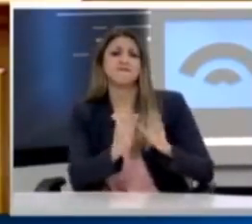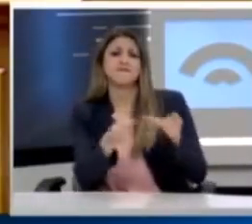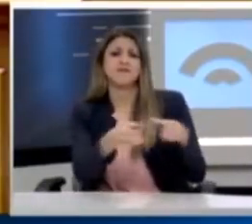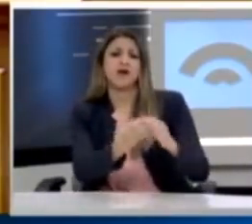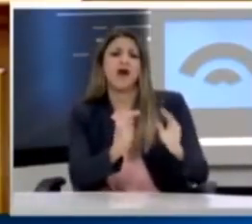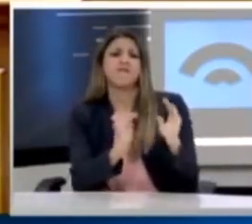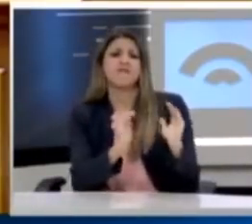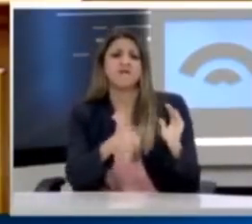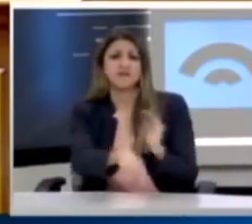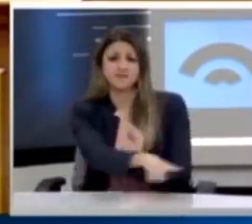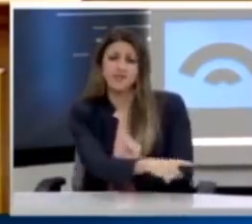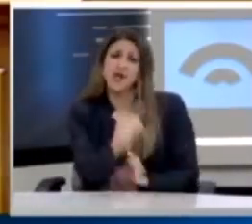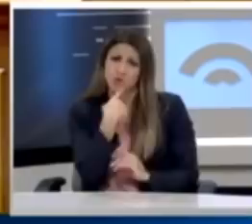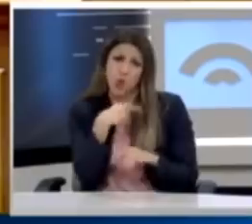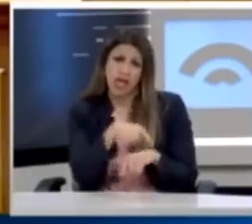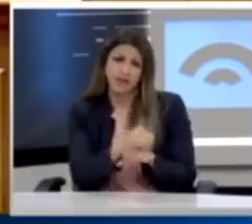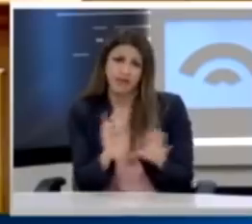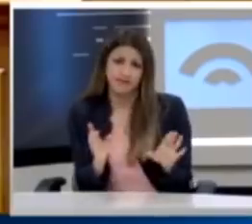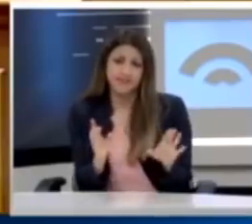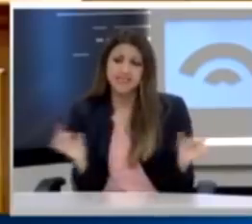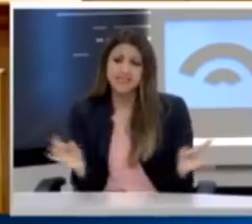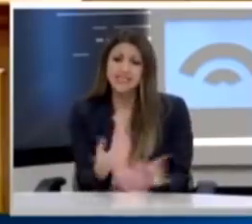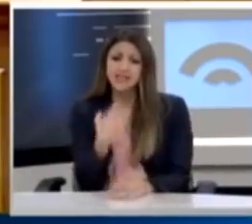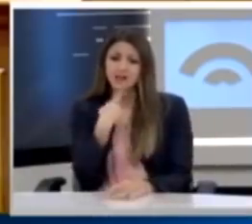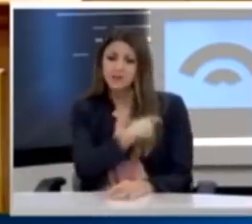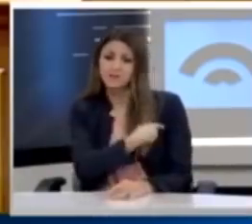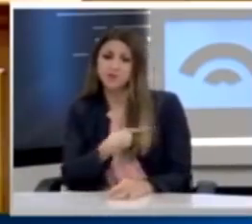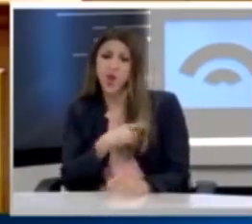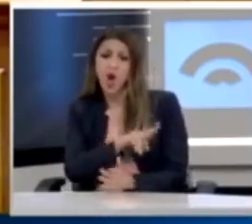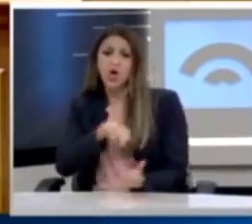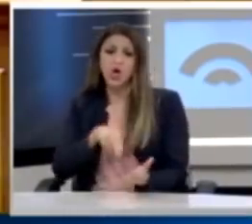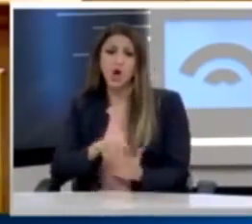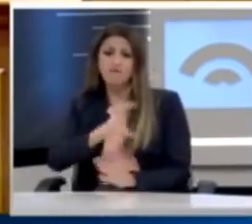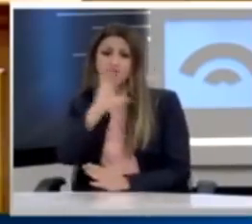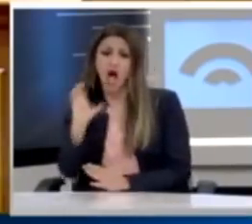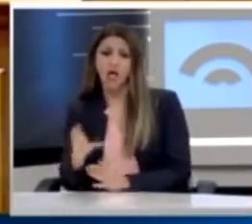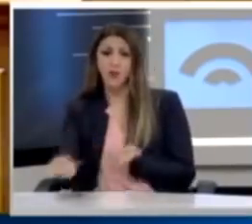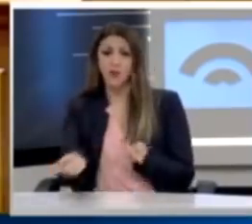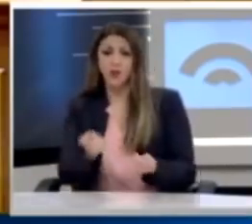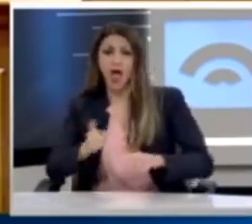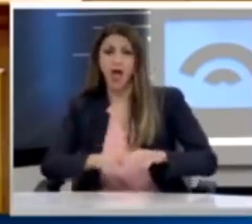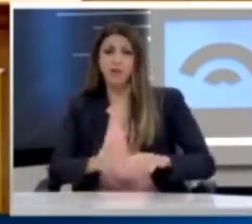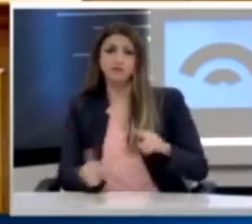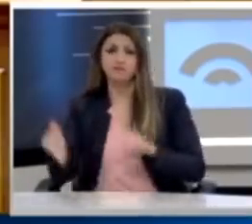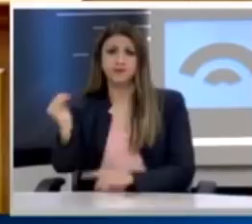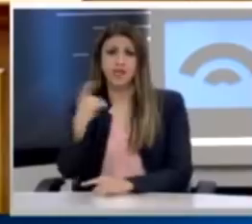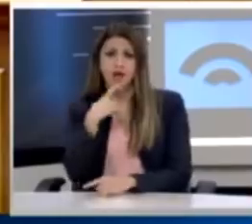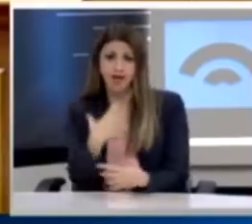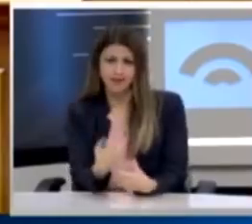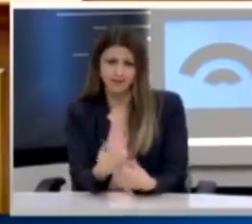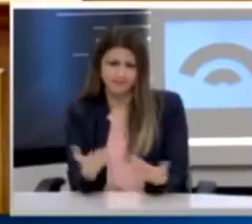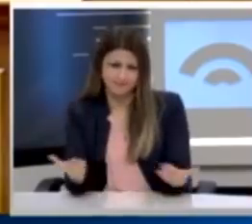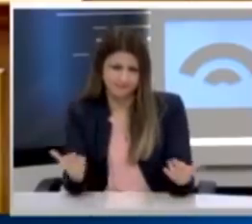ακριβώς εννοείται με τα περιηγετικού σας ρόλους στα Βαλκάνια. Μάλιστα,